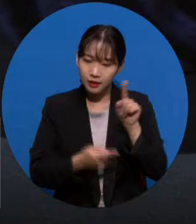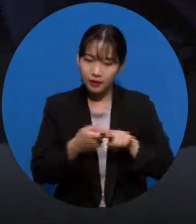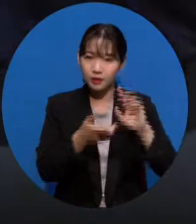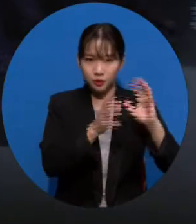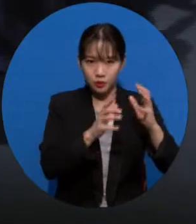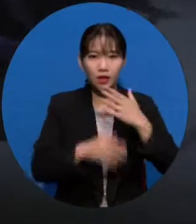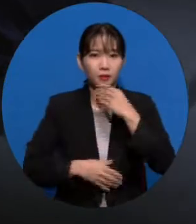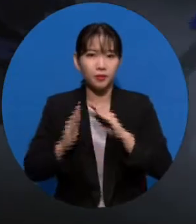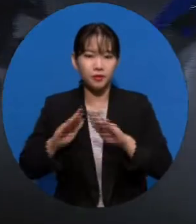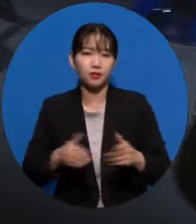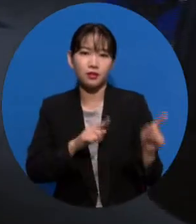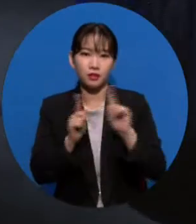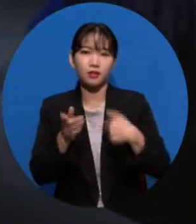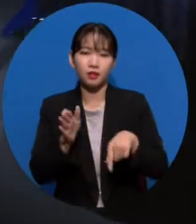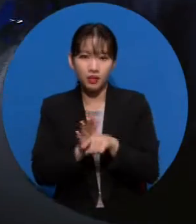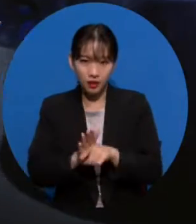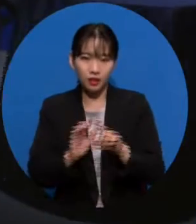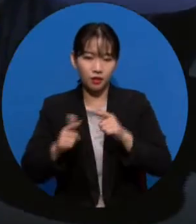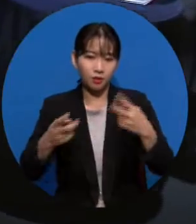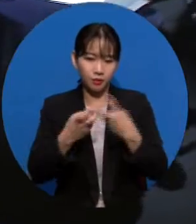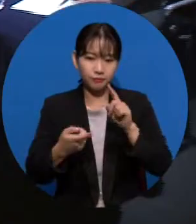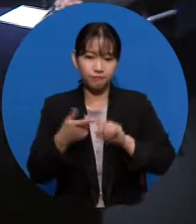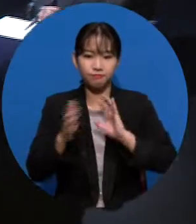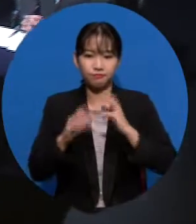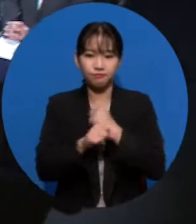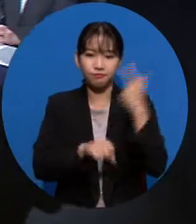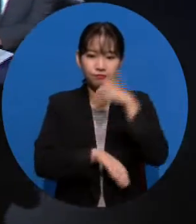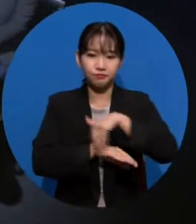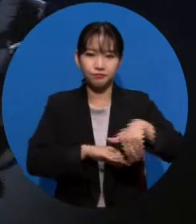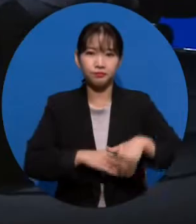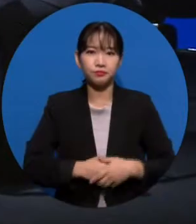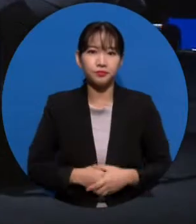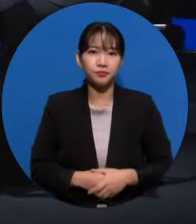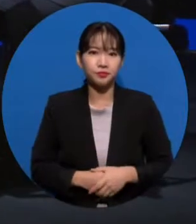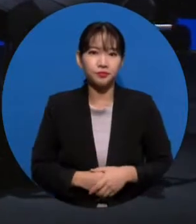행복한 전남을 만들기 위한 다양한 방안에 대해서도 토론을 이어갑니다.